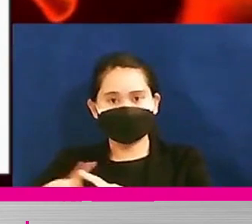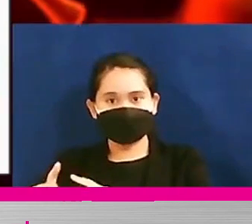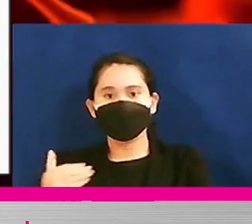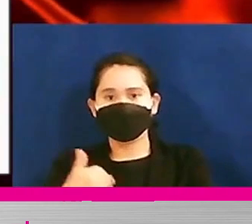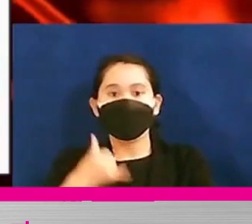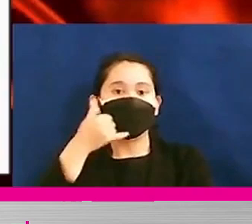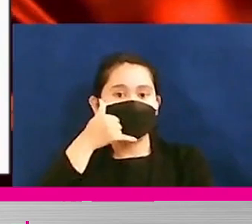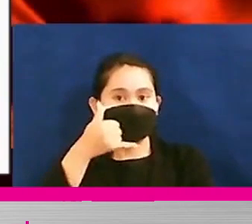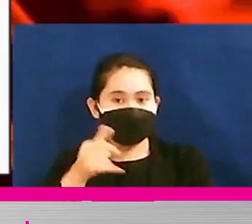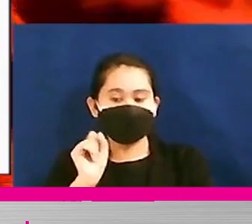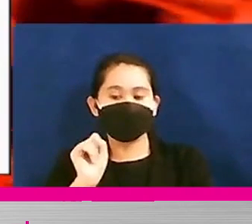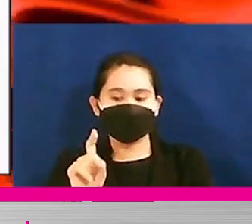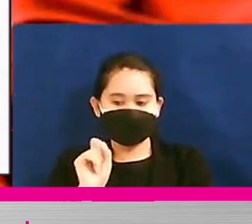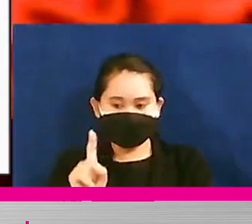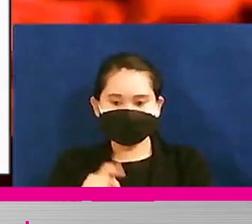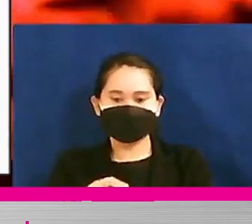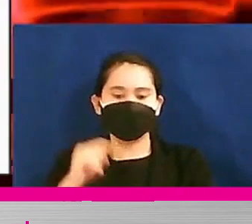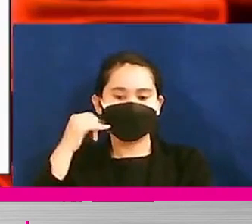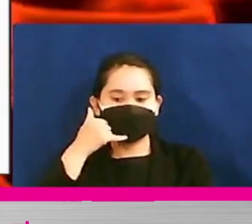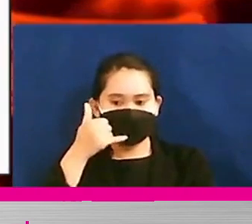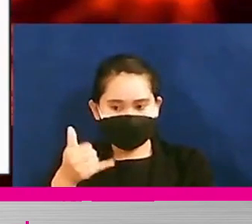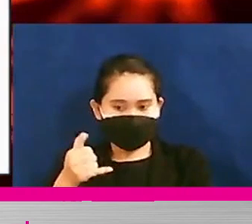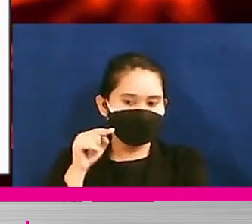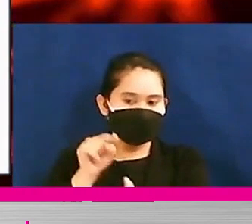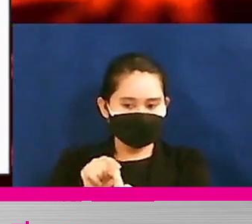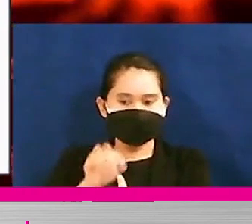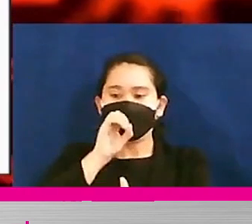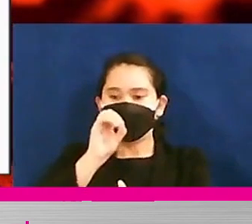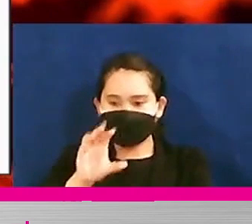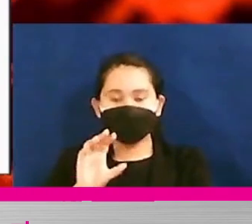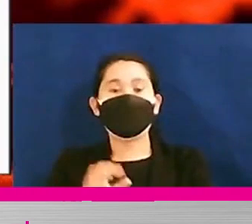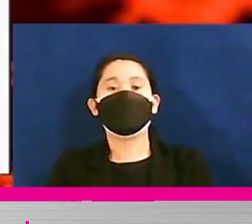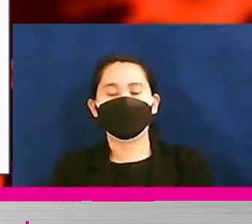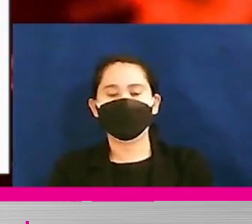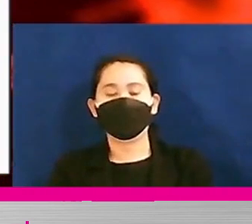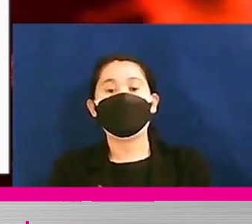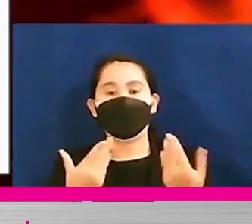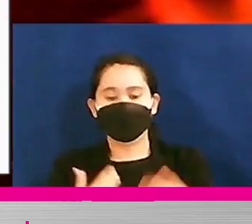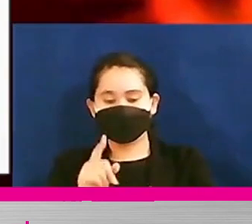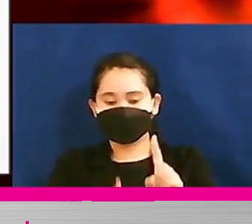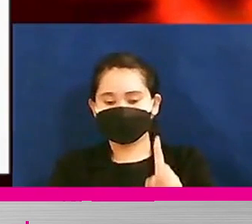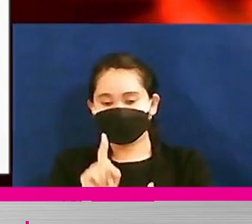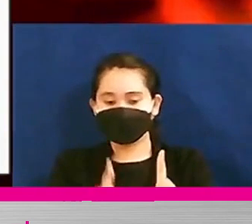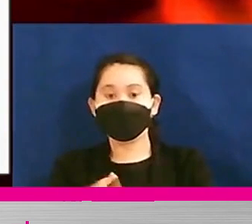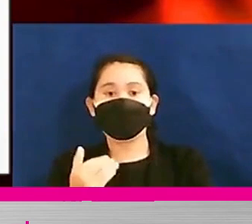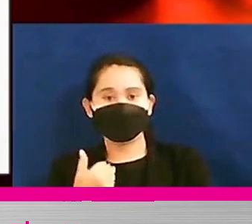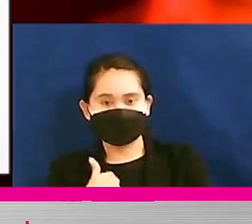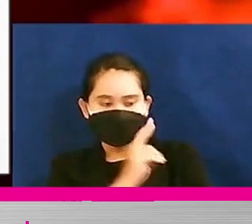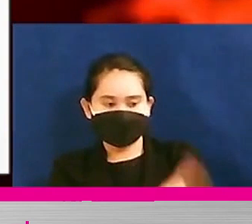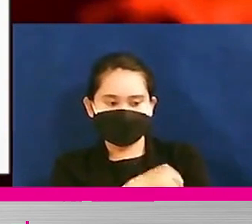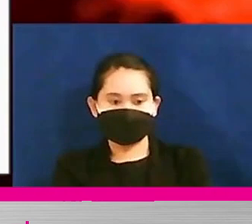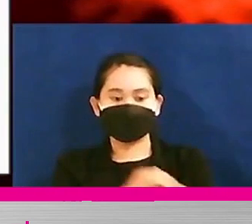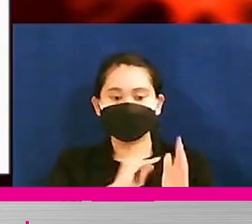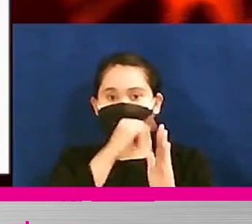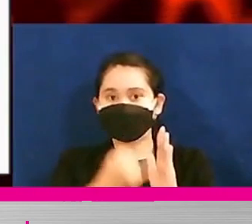เองเช่นสายด่วนจังหวัดให้ติดต่อไปล่วงหน้ามีประเมินโดยโรงพยาบาลในแต่ละจังหวัดซึ่งคาดว่าตอนนี้มีครบทุกจังหวัดแล้ว